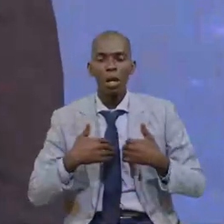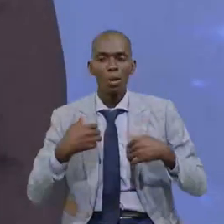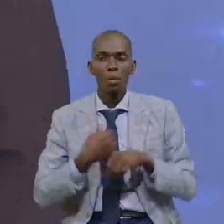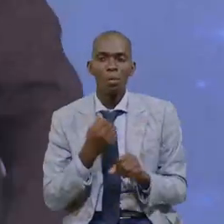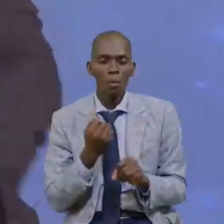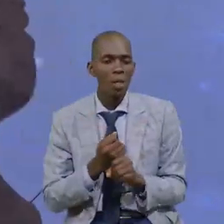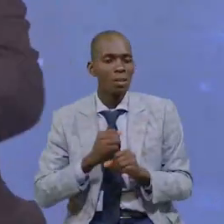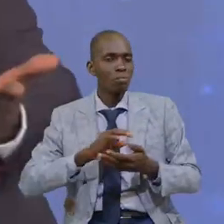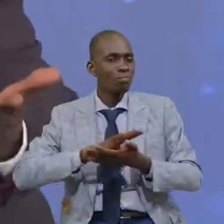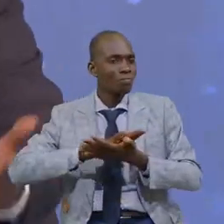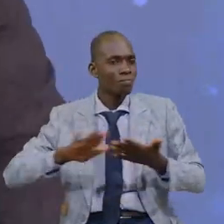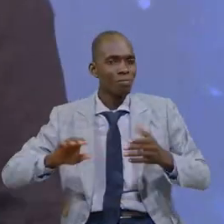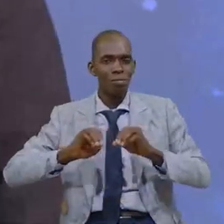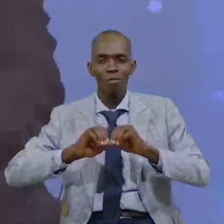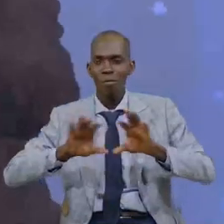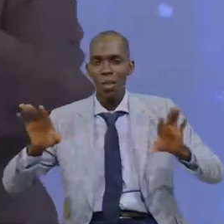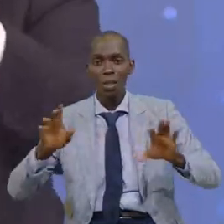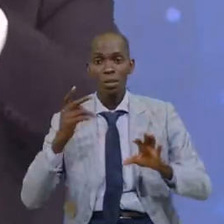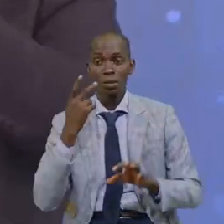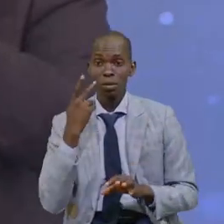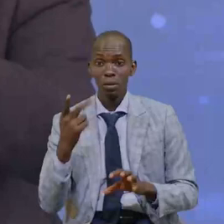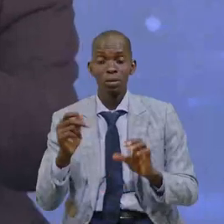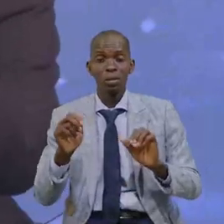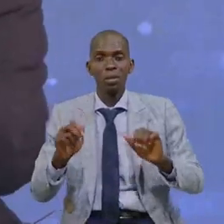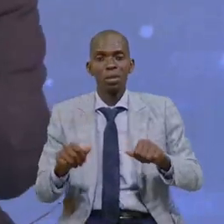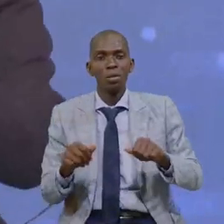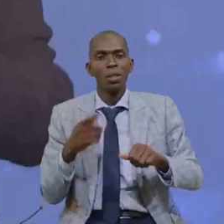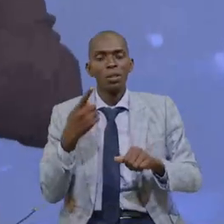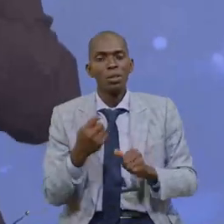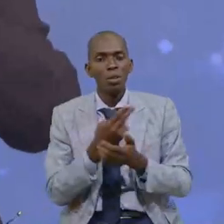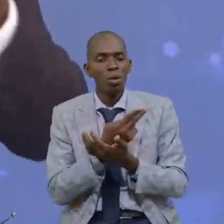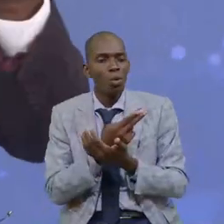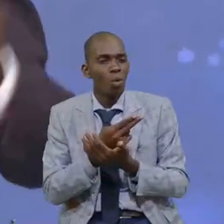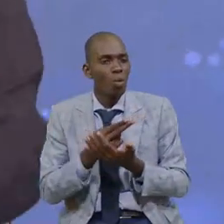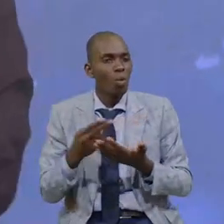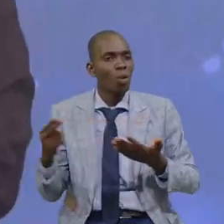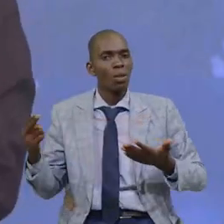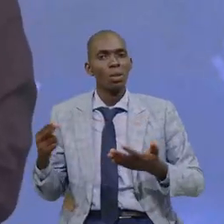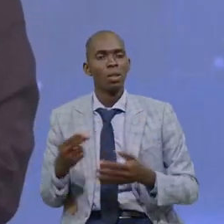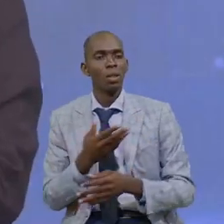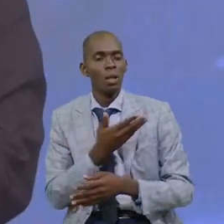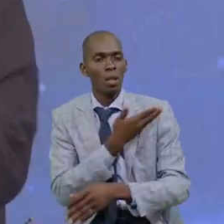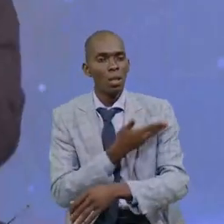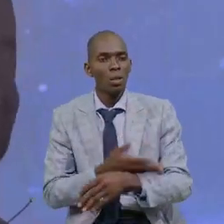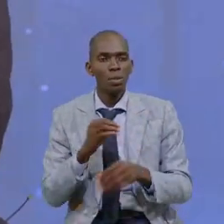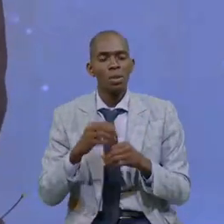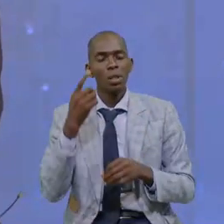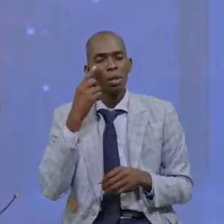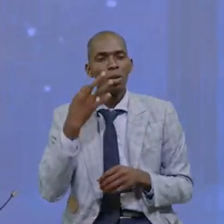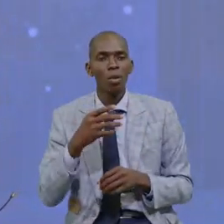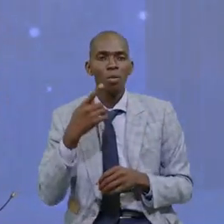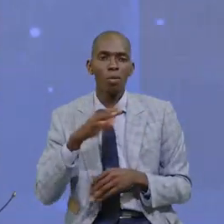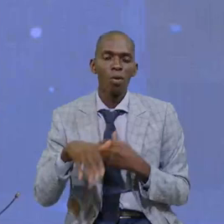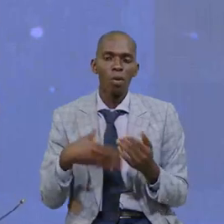L'Éternel a découvert, rendu visible le bras saint aux yeux de toutes